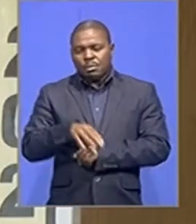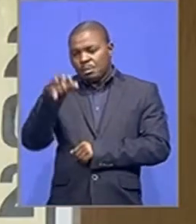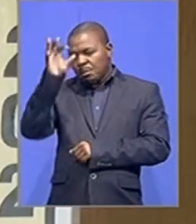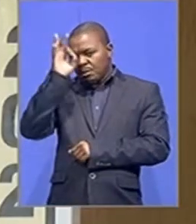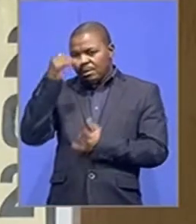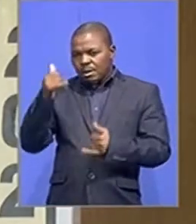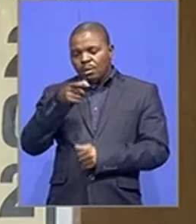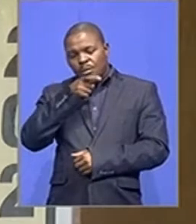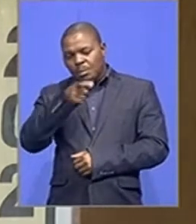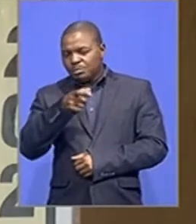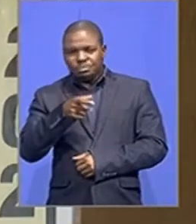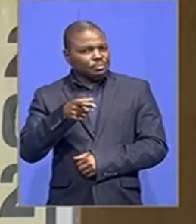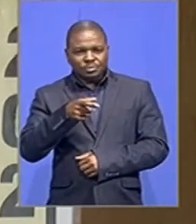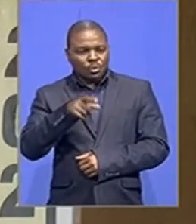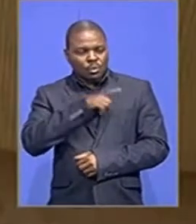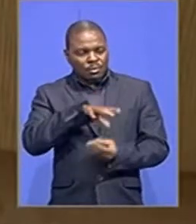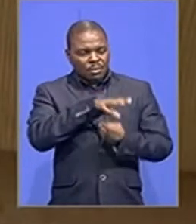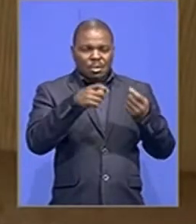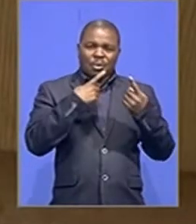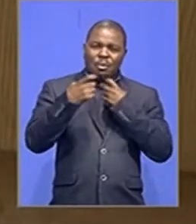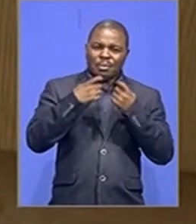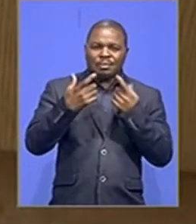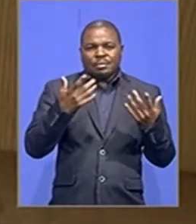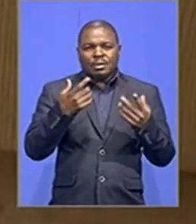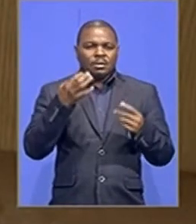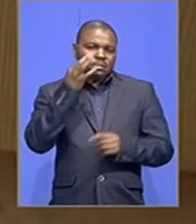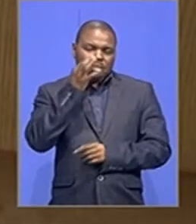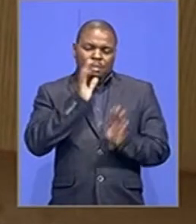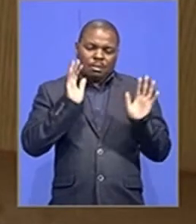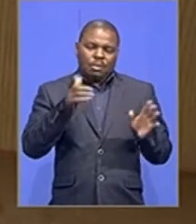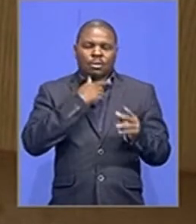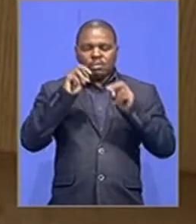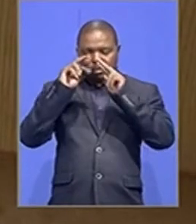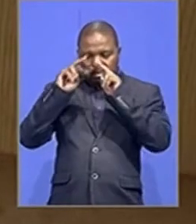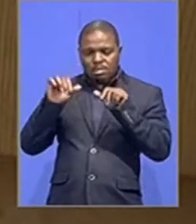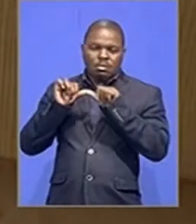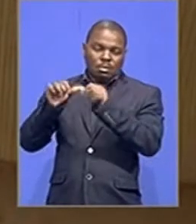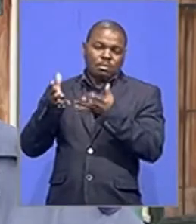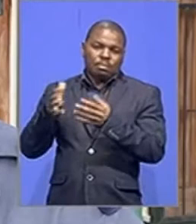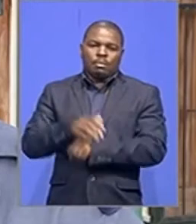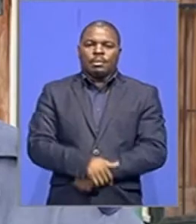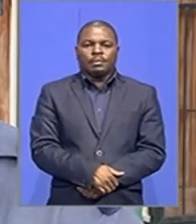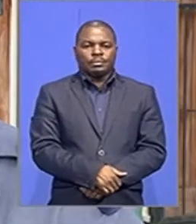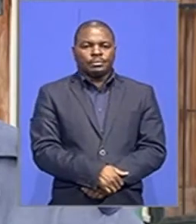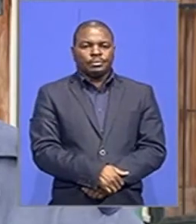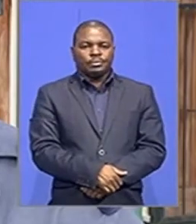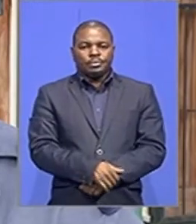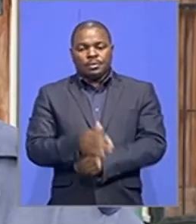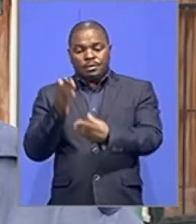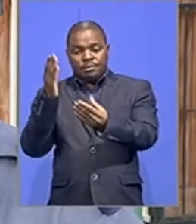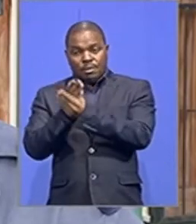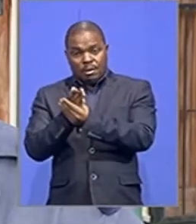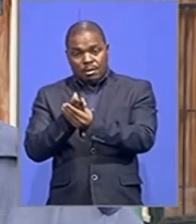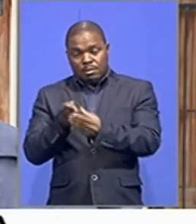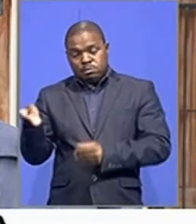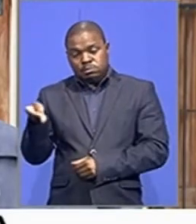tshwaela mabapi le ngongorego ya ba lelapa ntle fela le go bega fa dipatlisiso di tsweletse. The docket in this matter has been